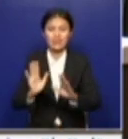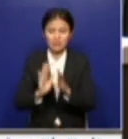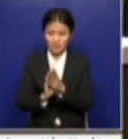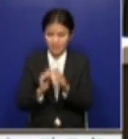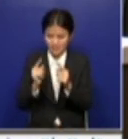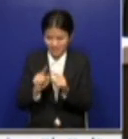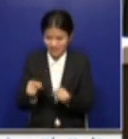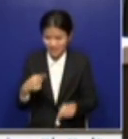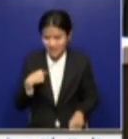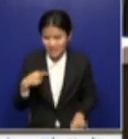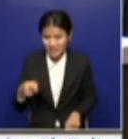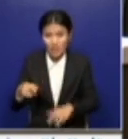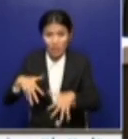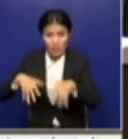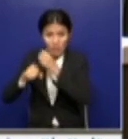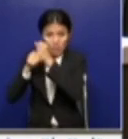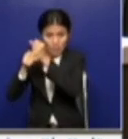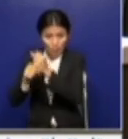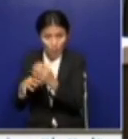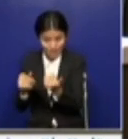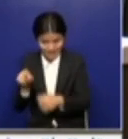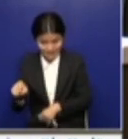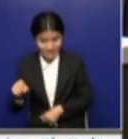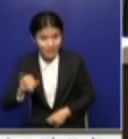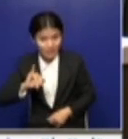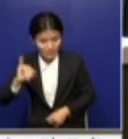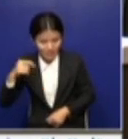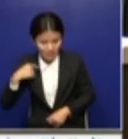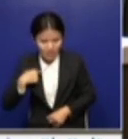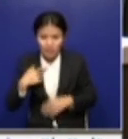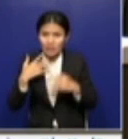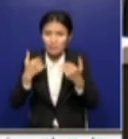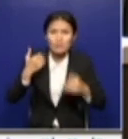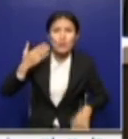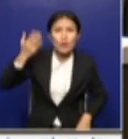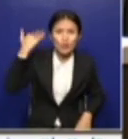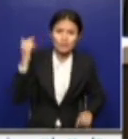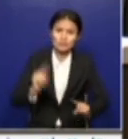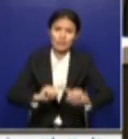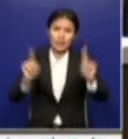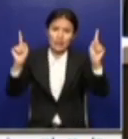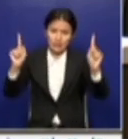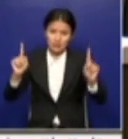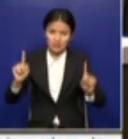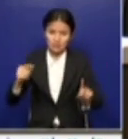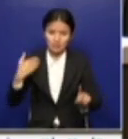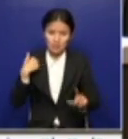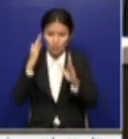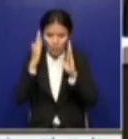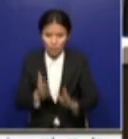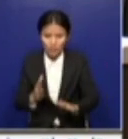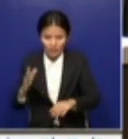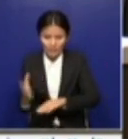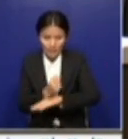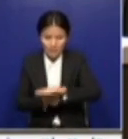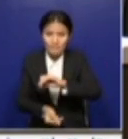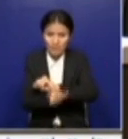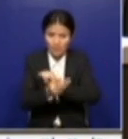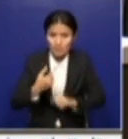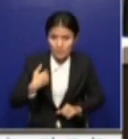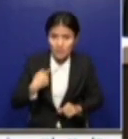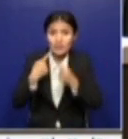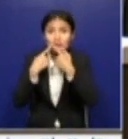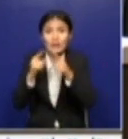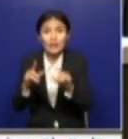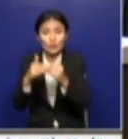ช่วยเหลือแสดงเนี่ยมี /การเมืองเพื่อแยกอำนาจทางการเมืองกันแต่ขณะนี้เขาแย่งอำนาจเพื่อกลับมาเป็น